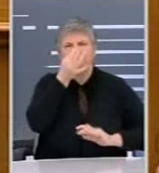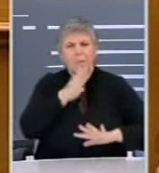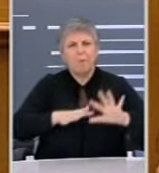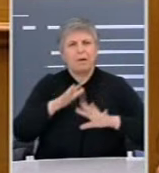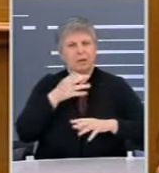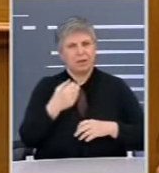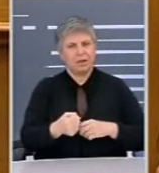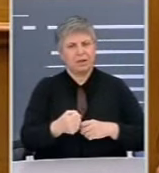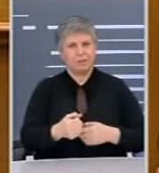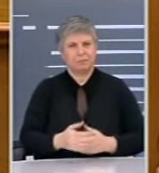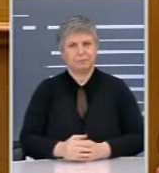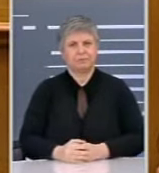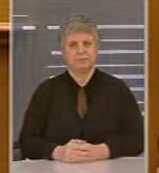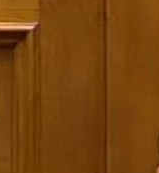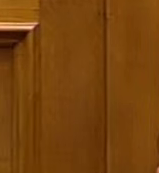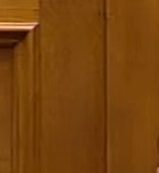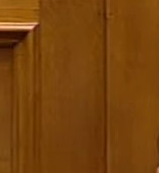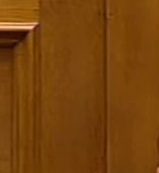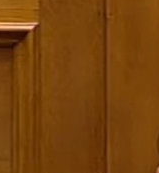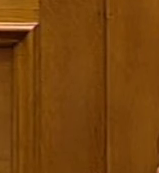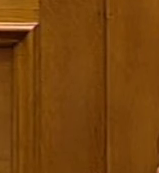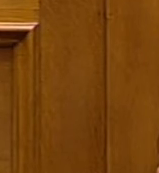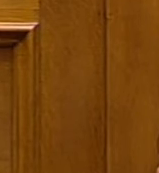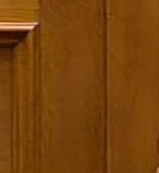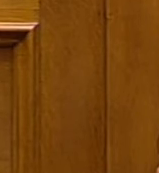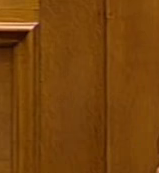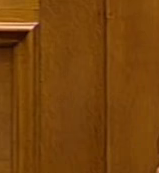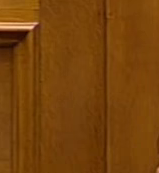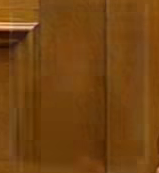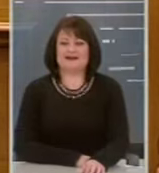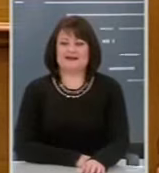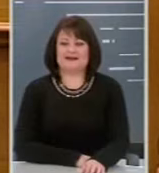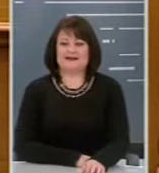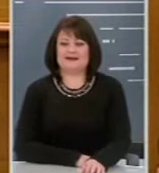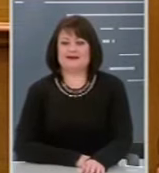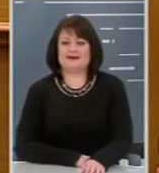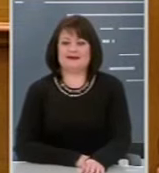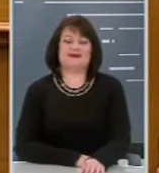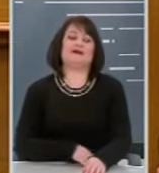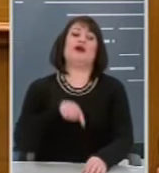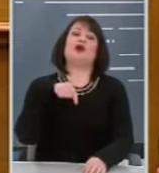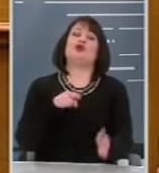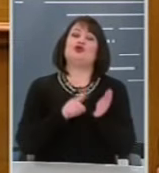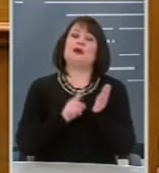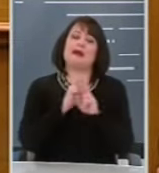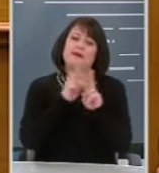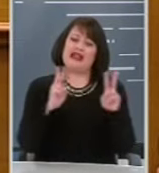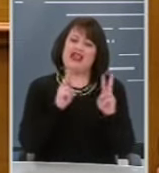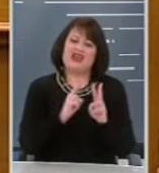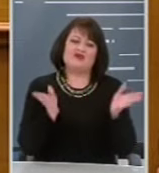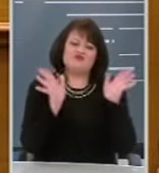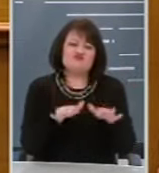ακολασία τώρα όμως τα κάθε είδους όργια τελείωσαν οριστικά τώρα πρέπει να καθαρίσουμε το χώρο απ τα ερείπια και τα